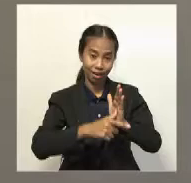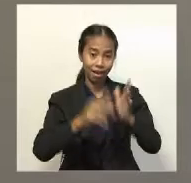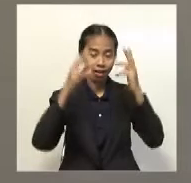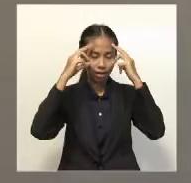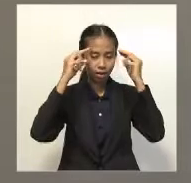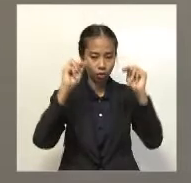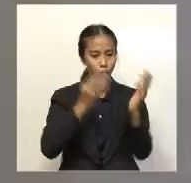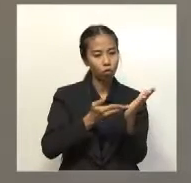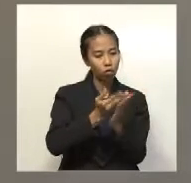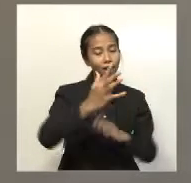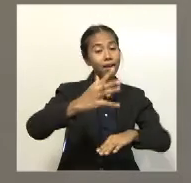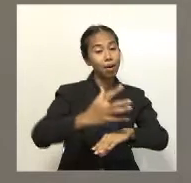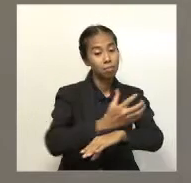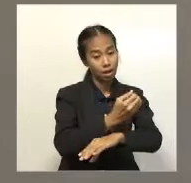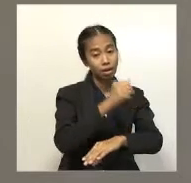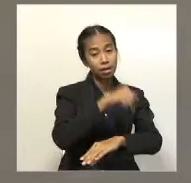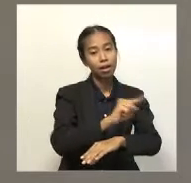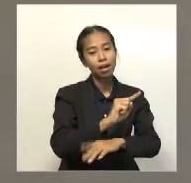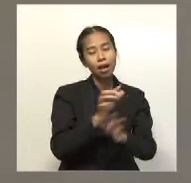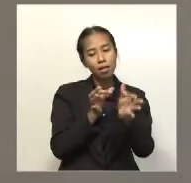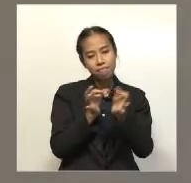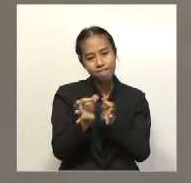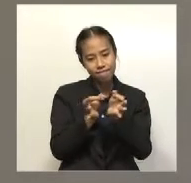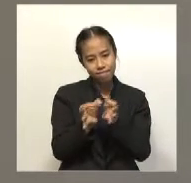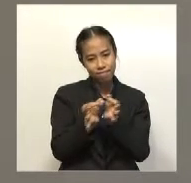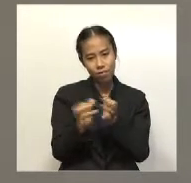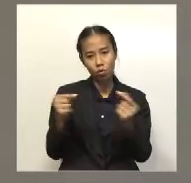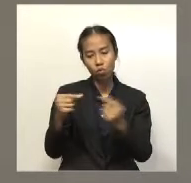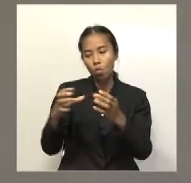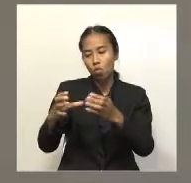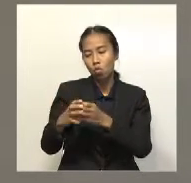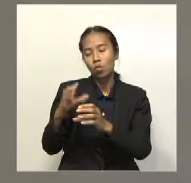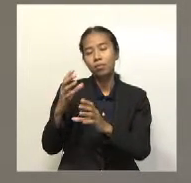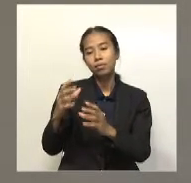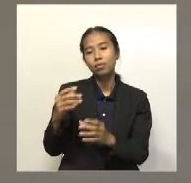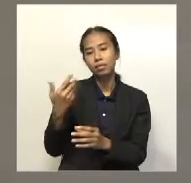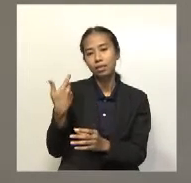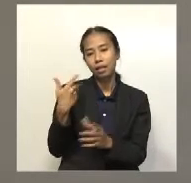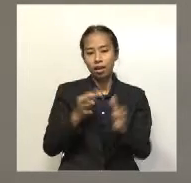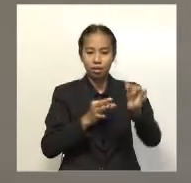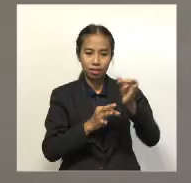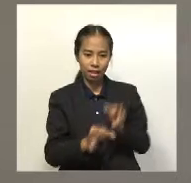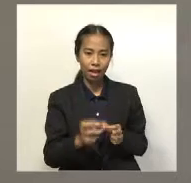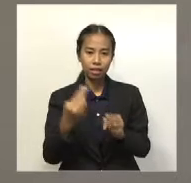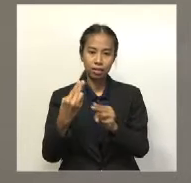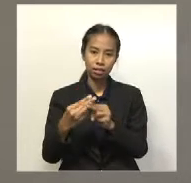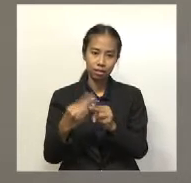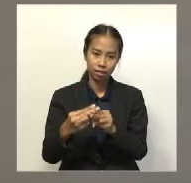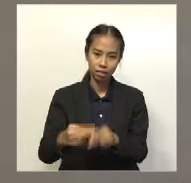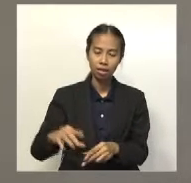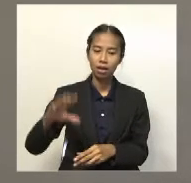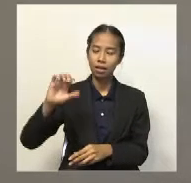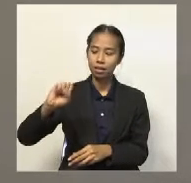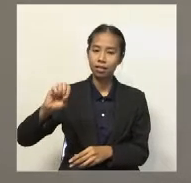กรัฐมนตรีฝ่ายการเมืองเป็นผู้ชี้แจงการทำงานของคณะรัฐมนตรีแทนพลโทสรรเสริญแก้วกำเนิดรักษ